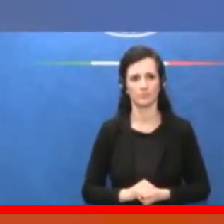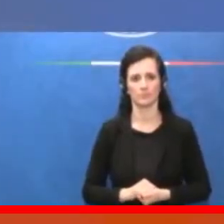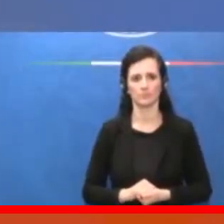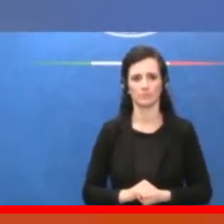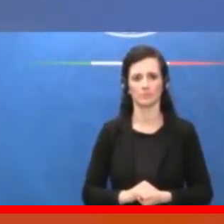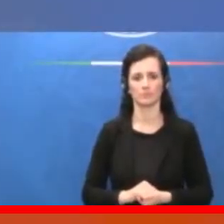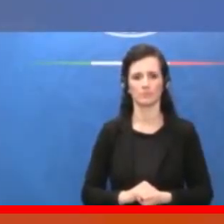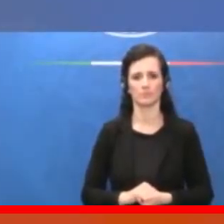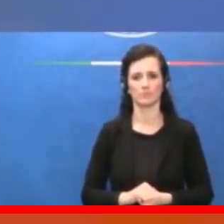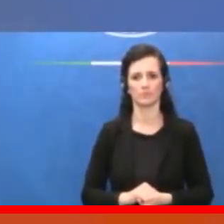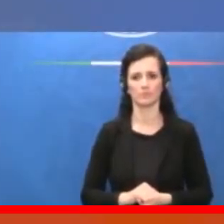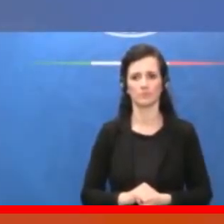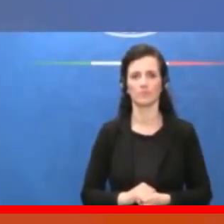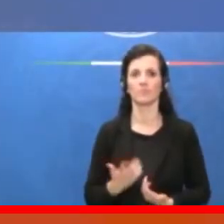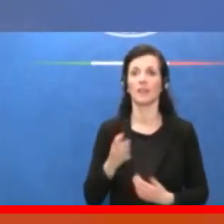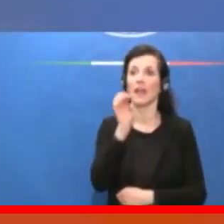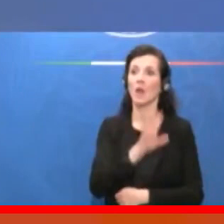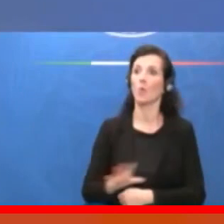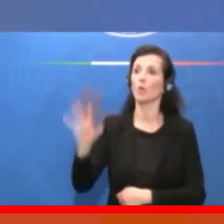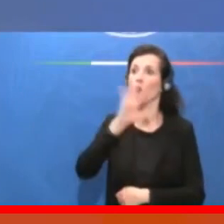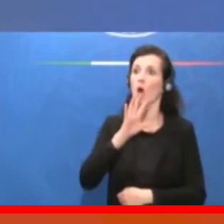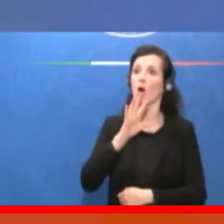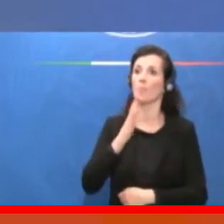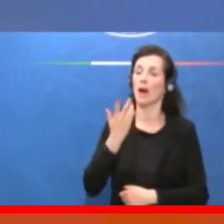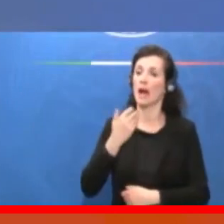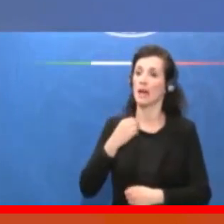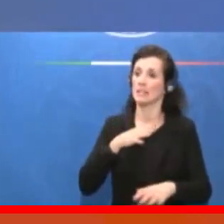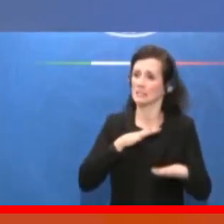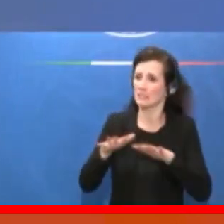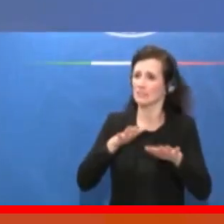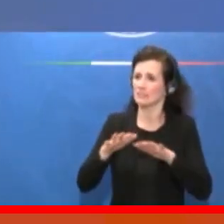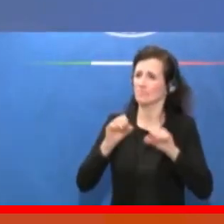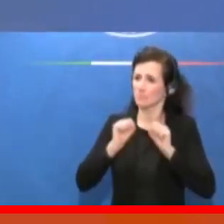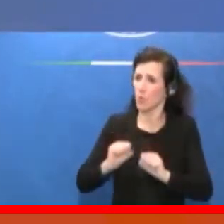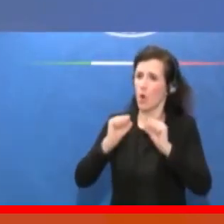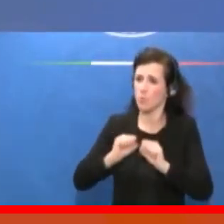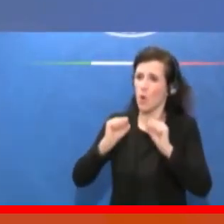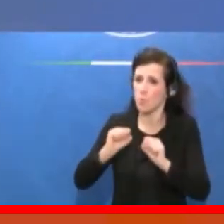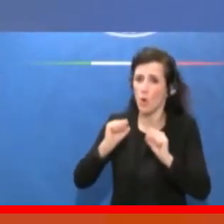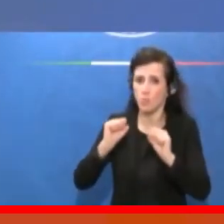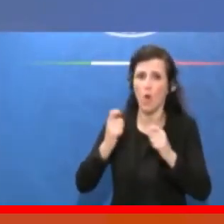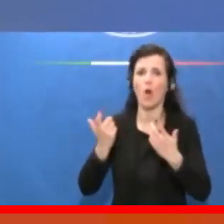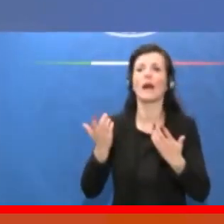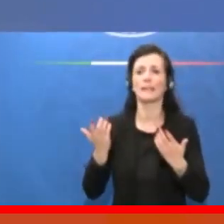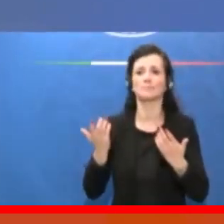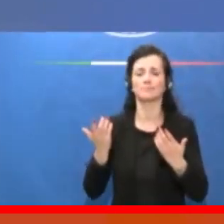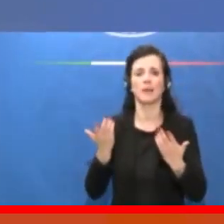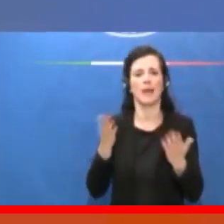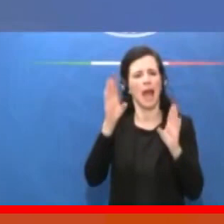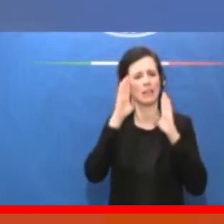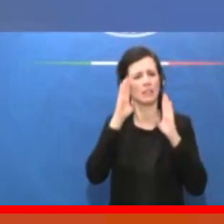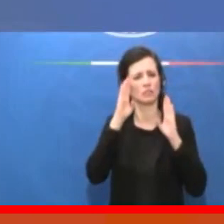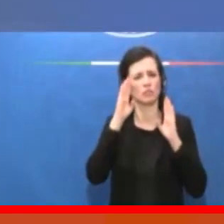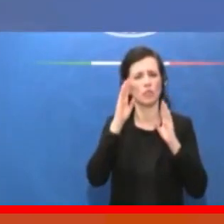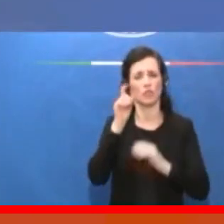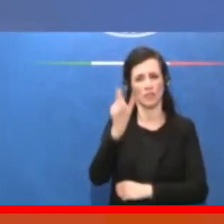L'Europa può fare di più? Beh, credo che stiamo facendo moltissimo. Bisogna stare molto attenti. Per esempio, Zelensky chiede